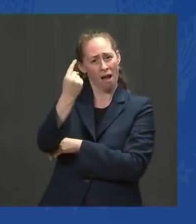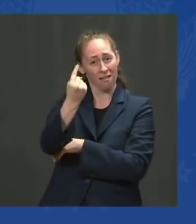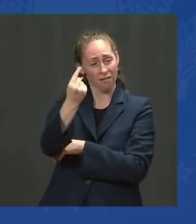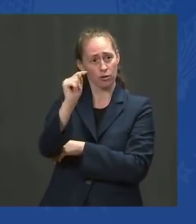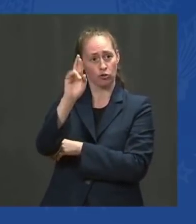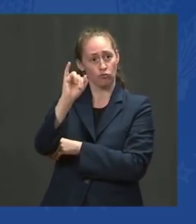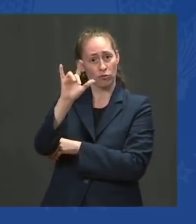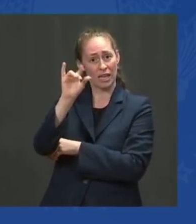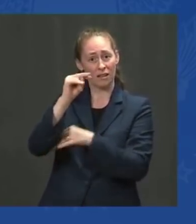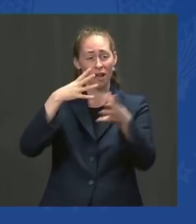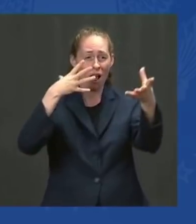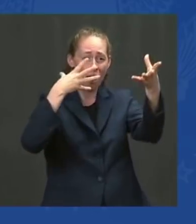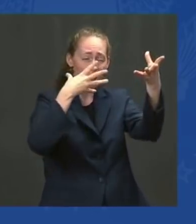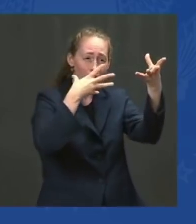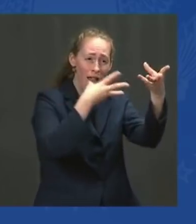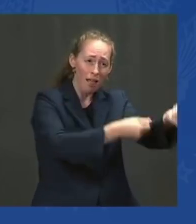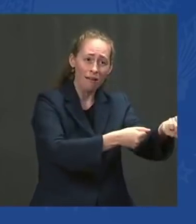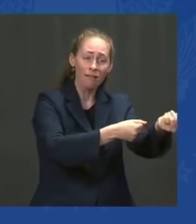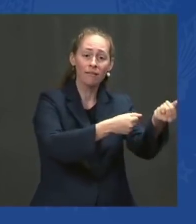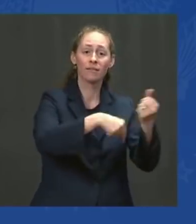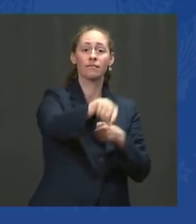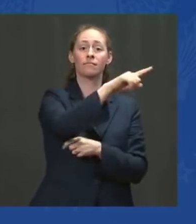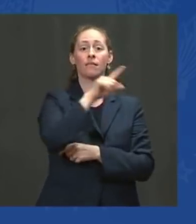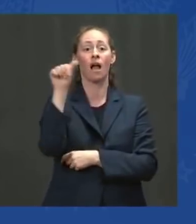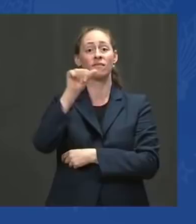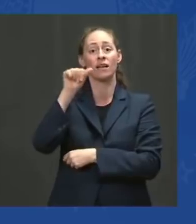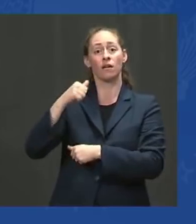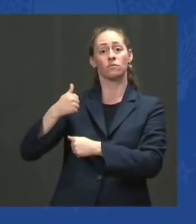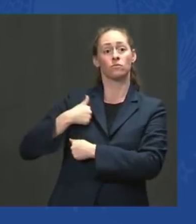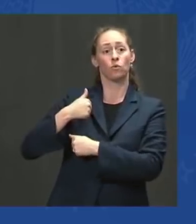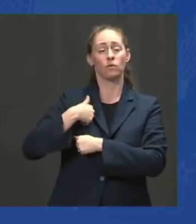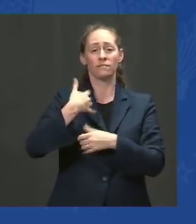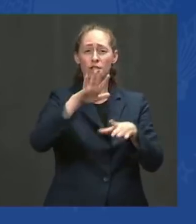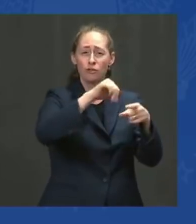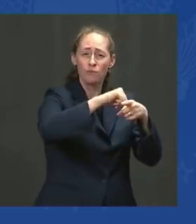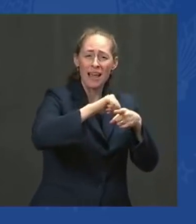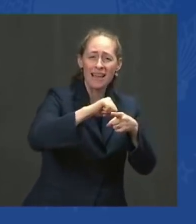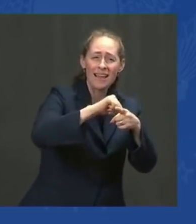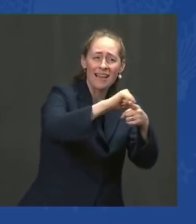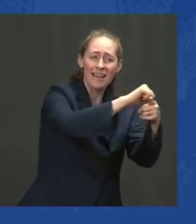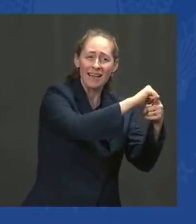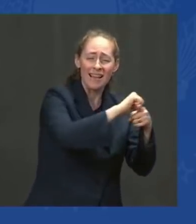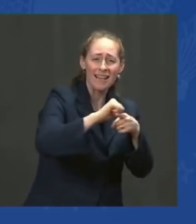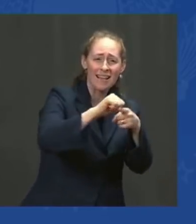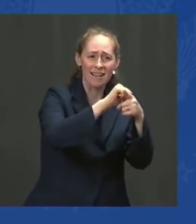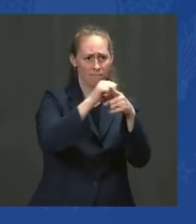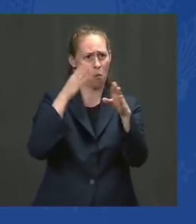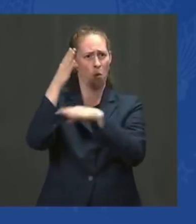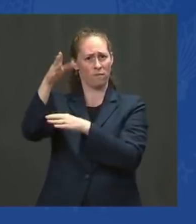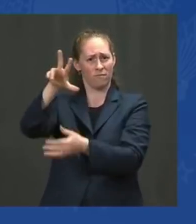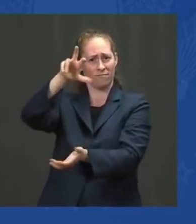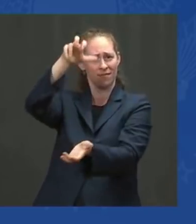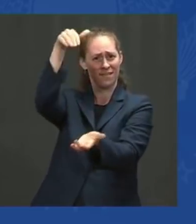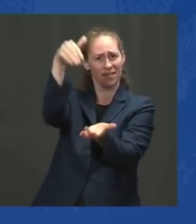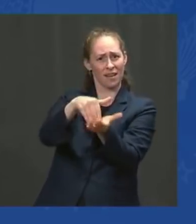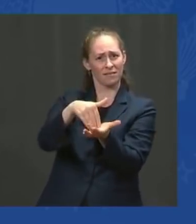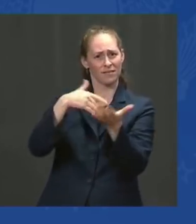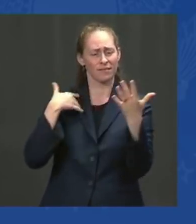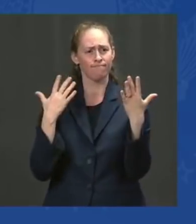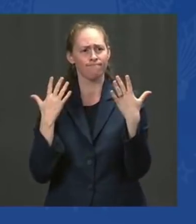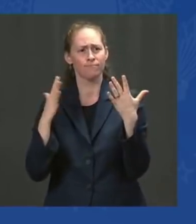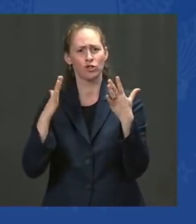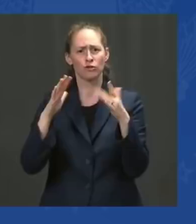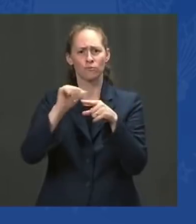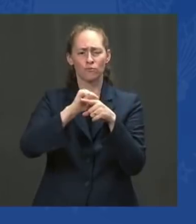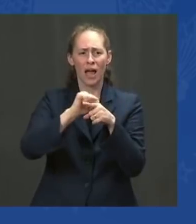尽快离开，符合了很多人的利益符合了很多人的期待。所以从这里上来讲拜登讲的也